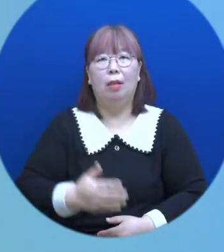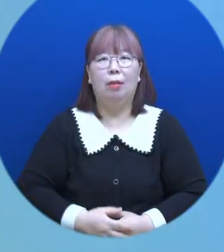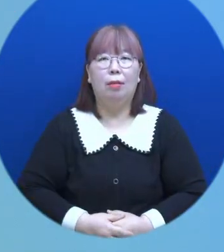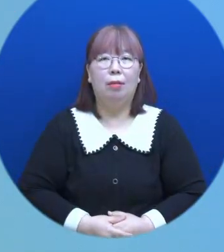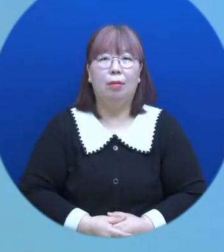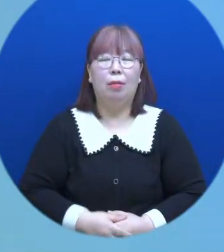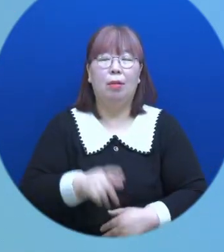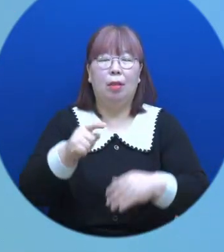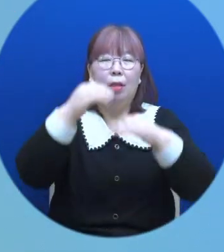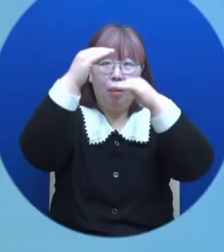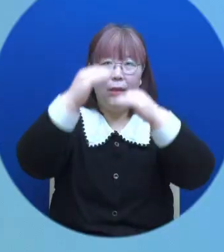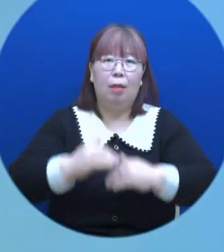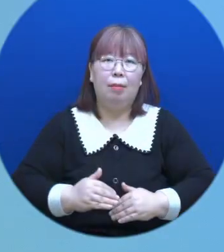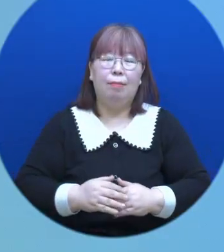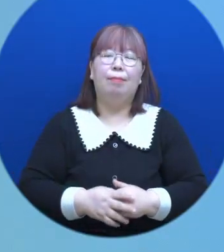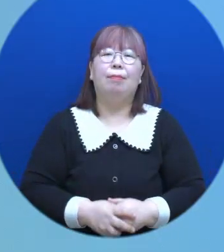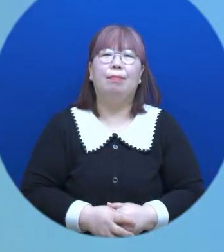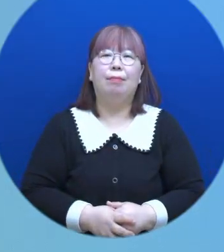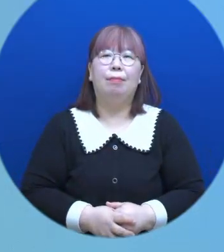얘기를 쓰고 있는 거잖아요.